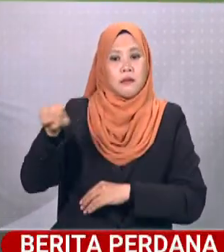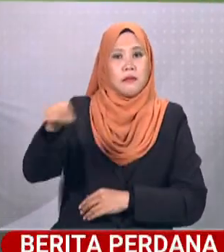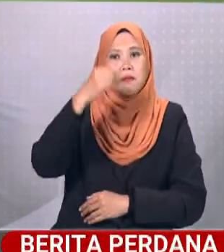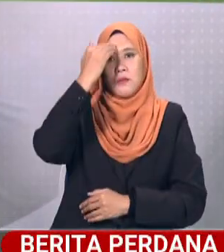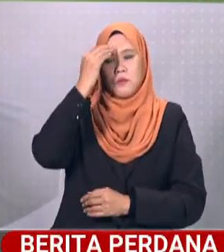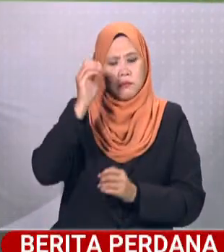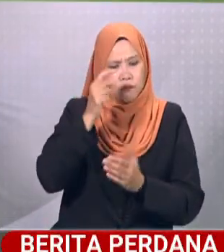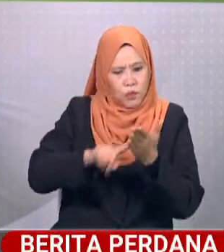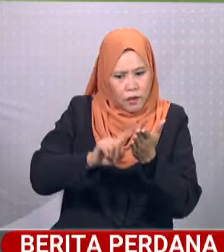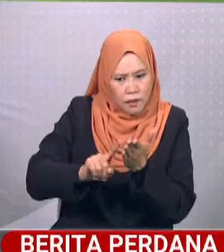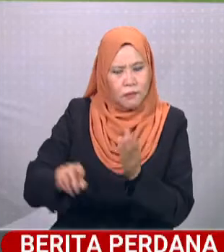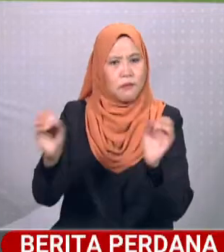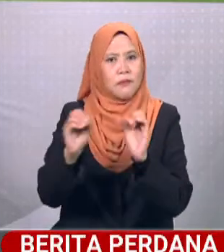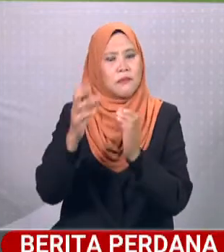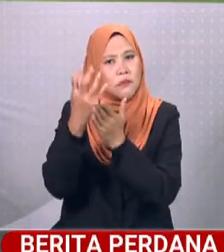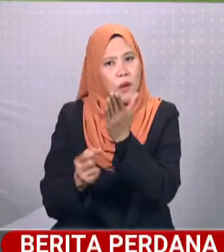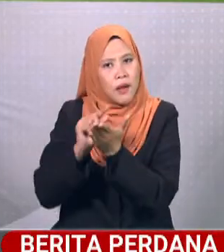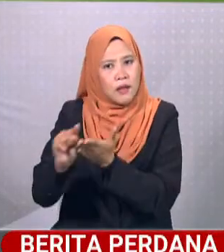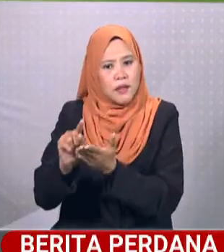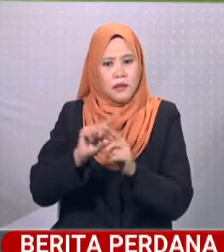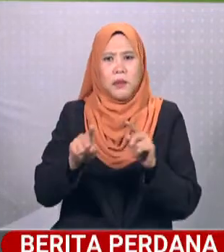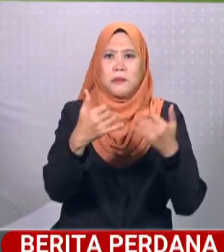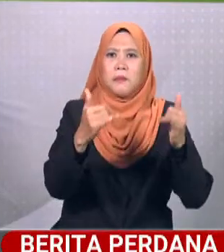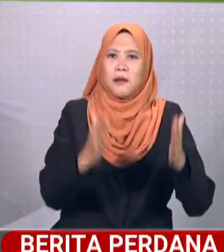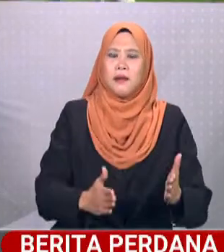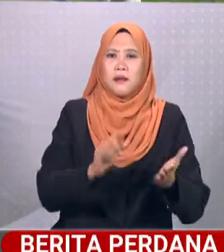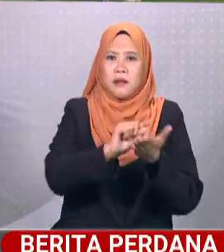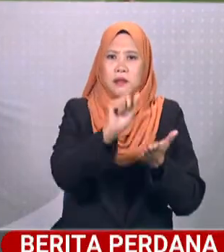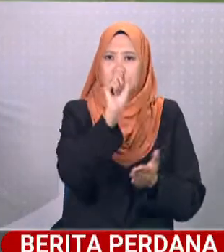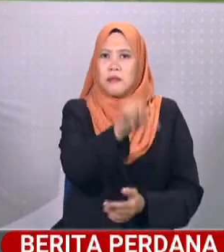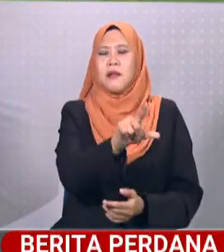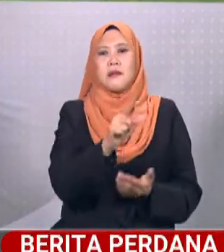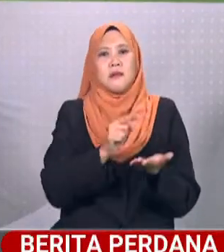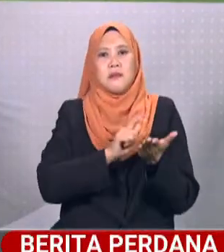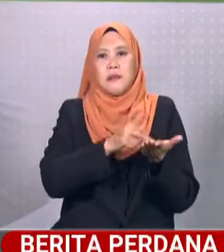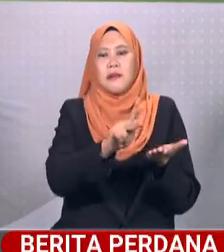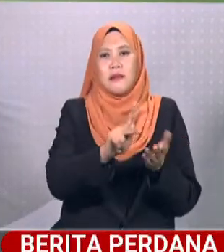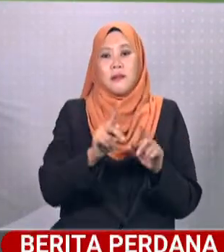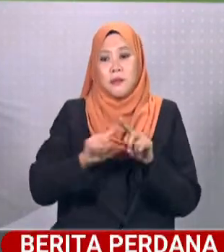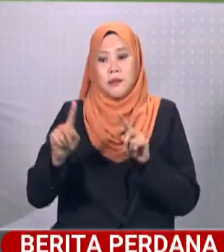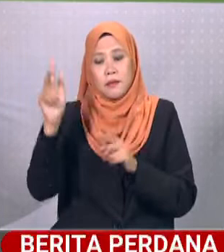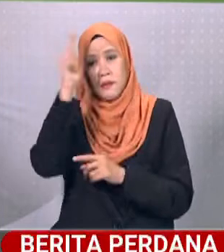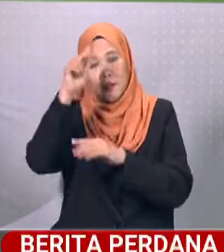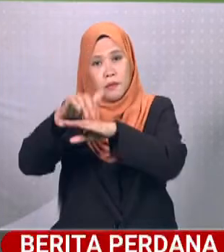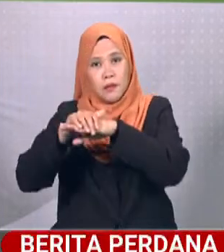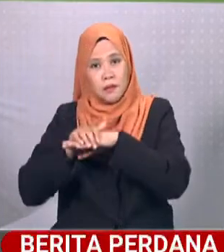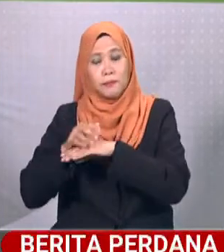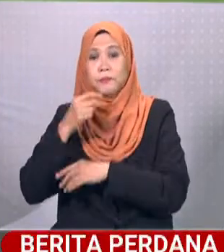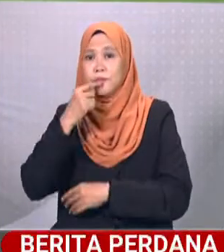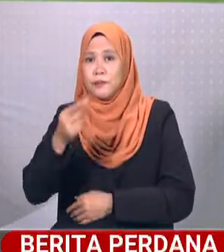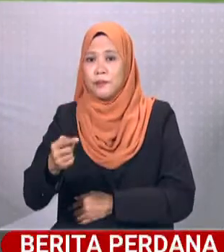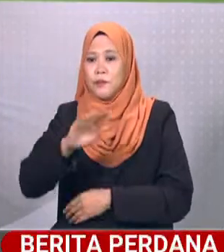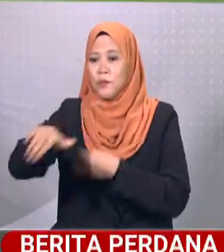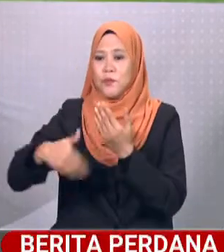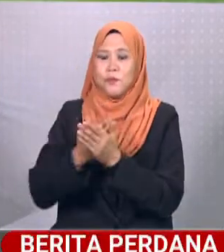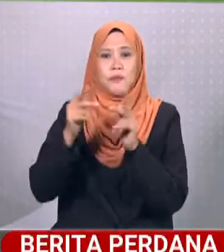tiada pemotongan gaji melibatkan pemain-pemain bergaji tinggi. Dalam pada itu, Setiausaha Kesihatan Britain, Matt Hancock, menyifatkan